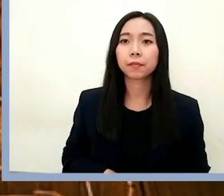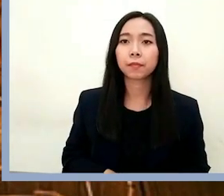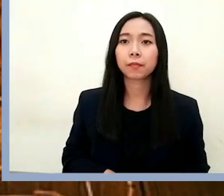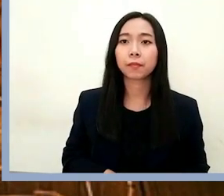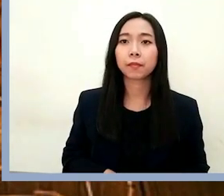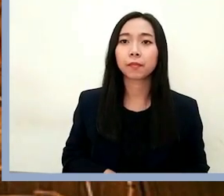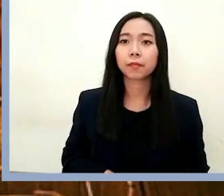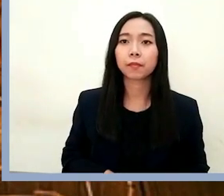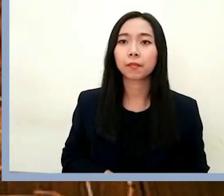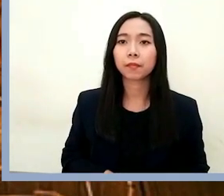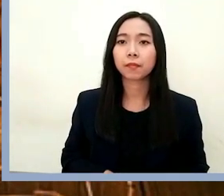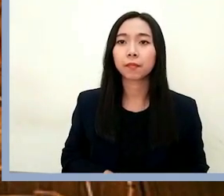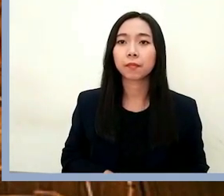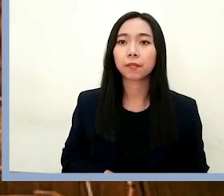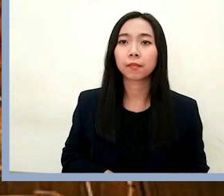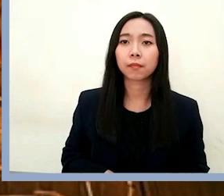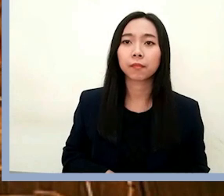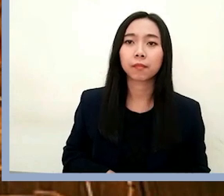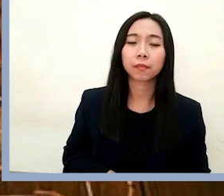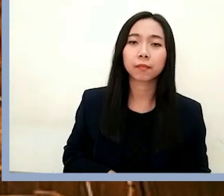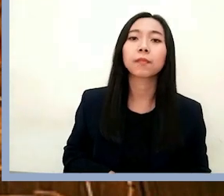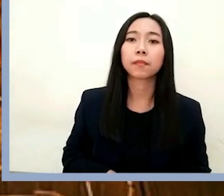yaitu istilah gemeinschaft